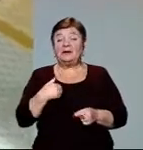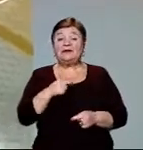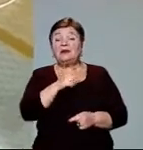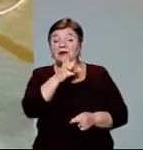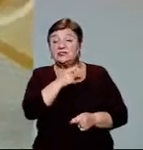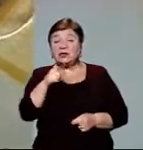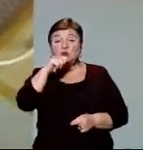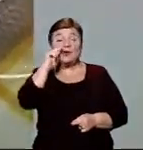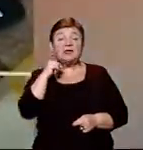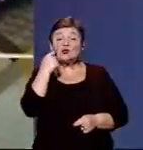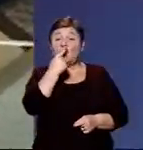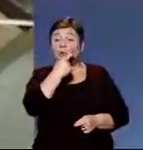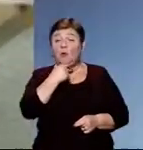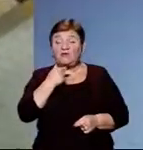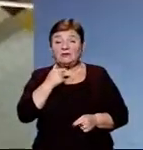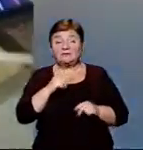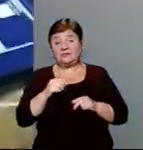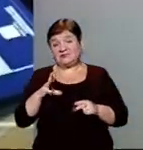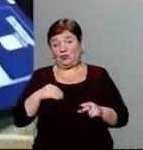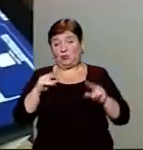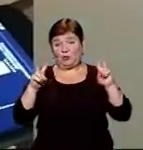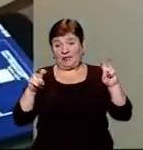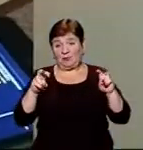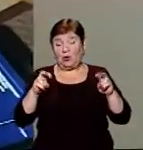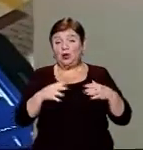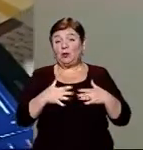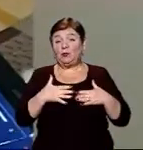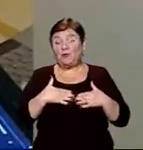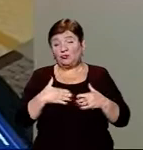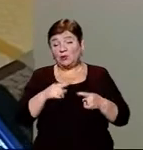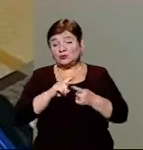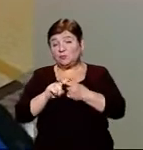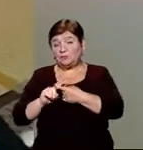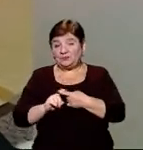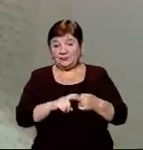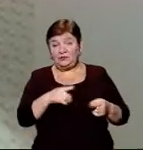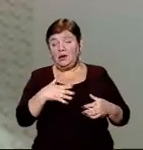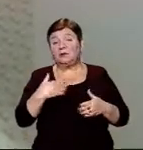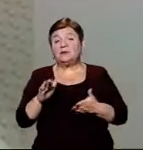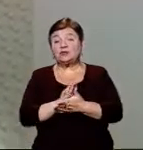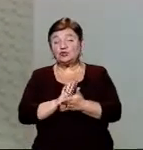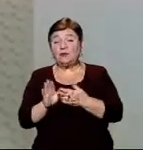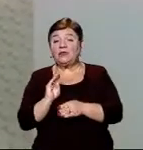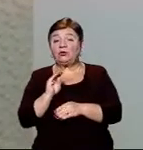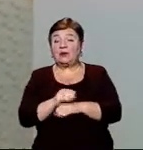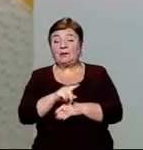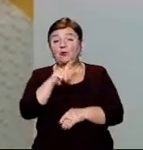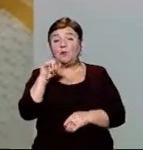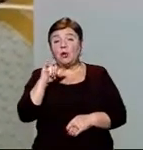з української мови Єгор Бриславець записує тему, вивчає різновиди сполучників. Хлопець користується безкоштовним додатком